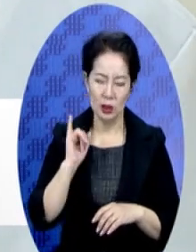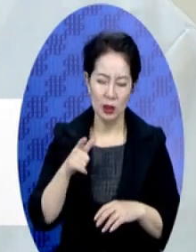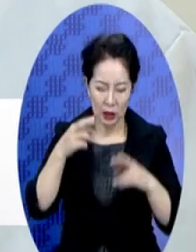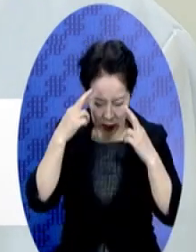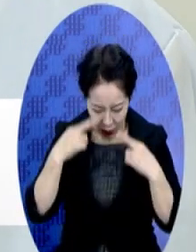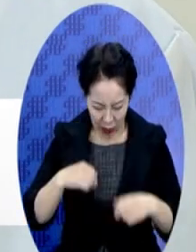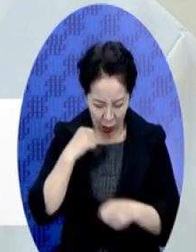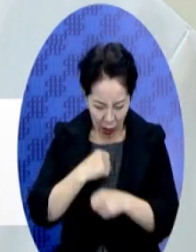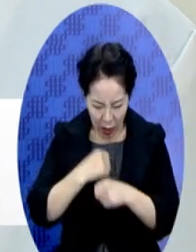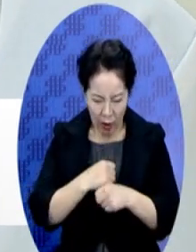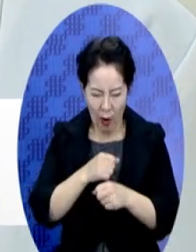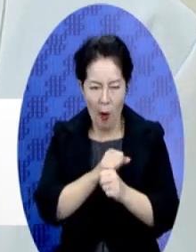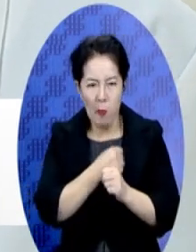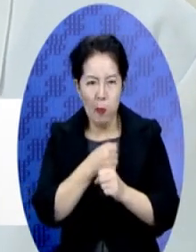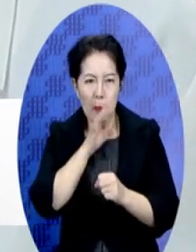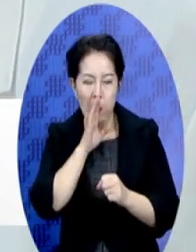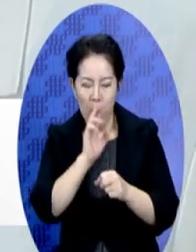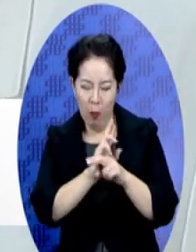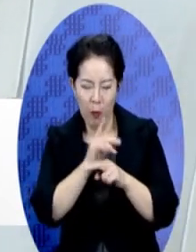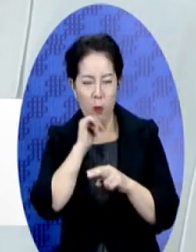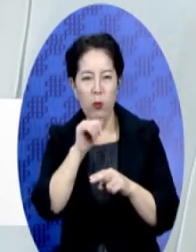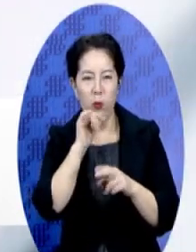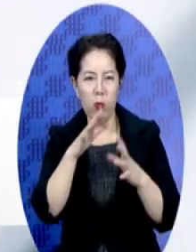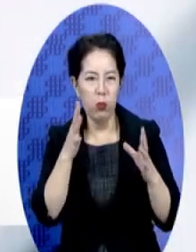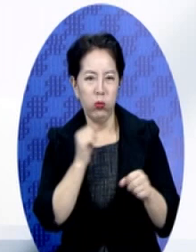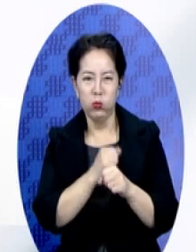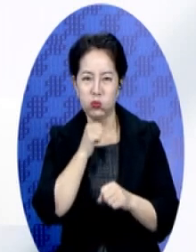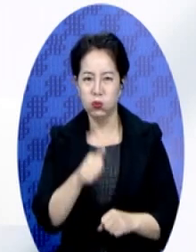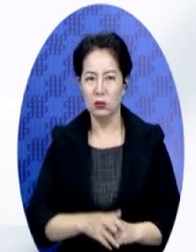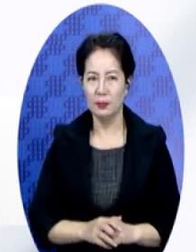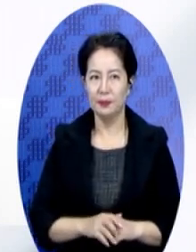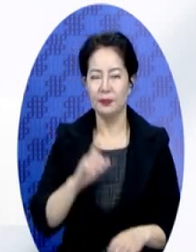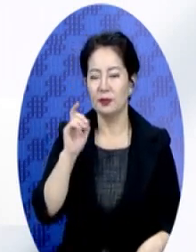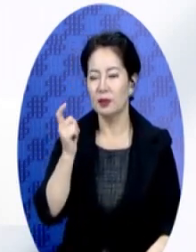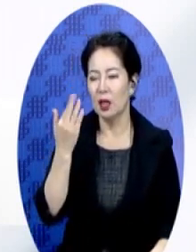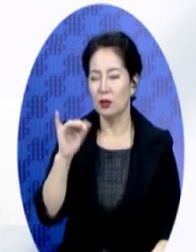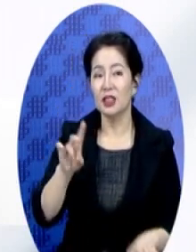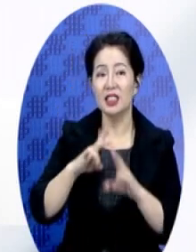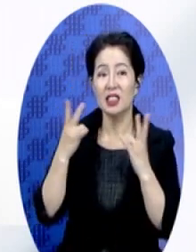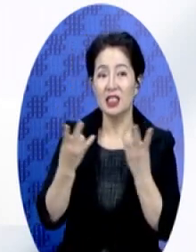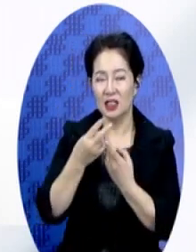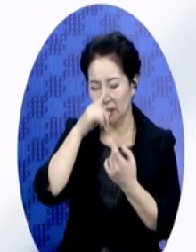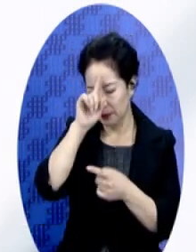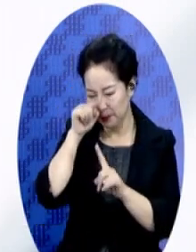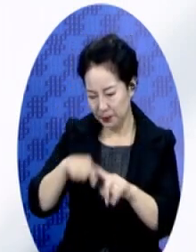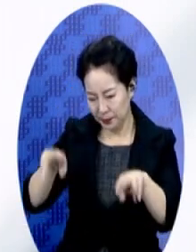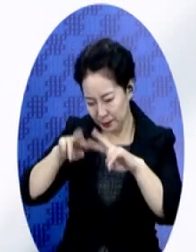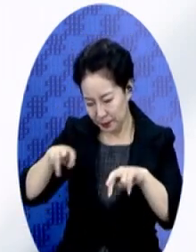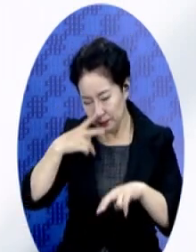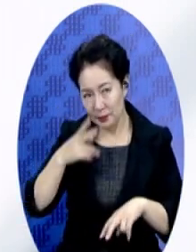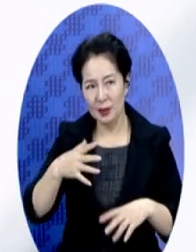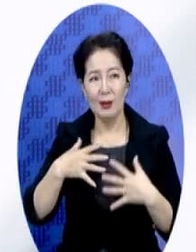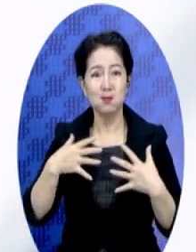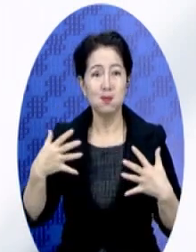ядартлаа ажиллаж байгаа энэ бол яг жинхэнэ дасгал хөдөлгөөн болтгүй юм а. Харвардын нийгмийн эрүүл мэндийн сургуулийн судалгаанд таргалт нь